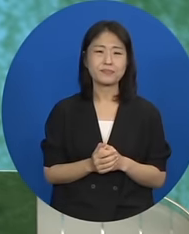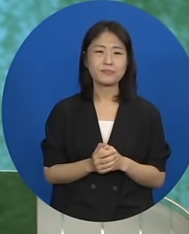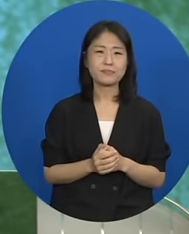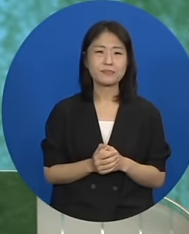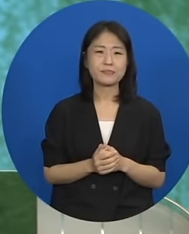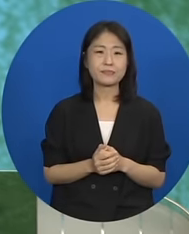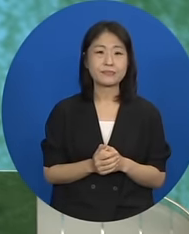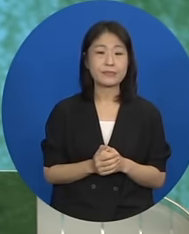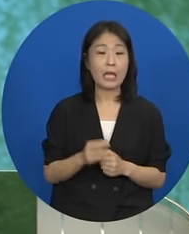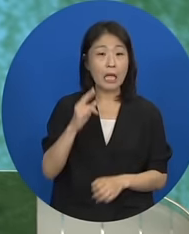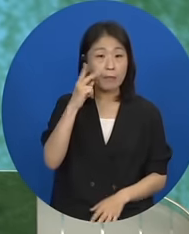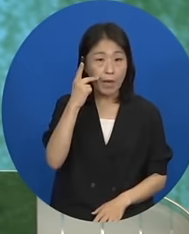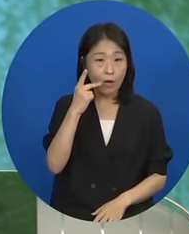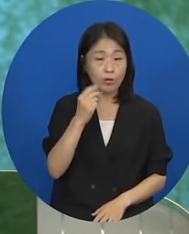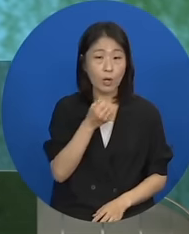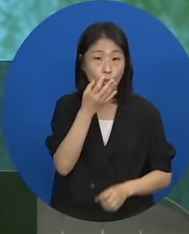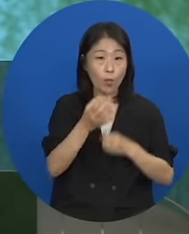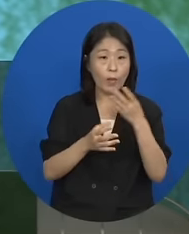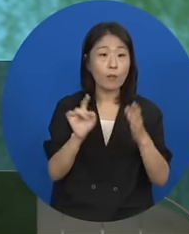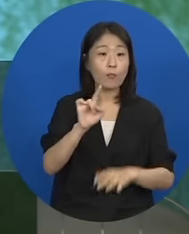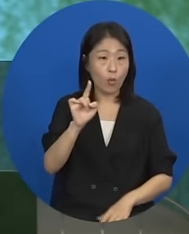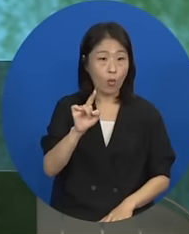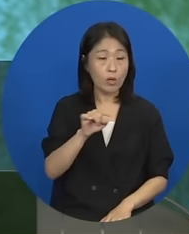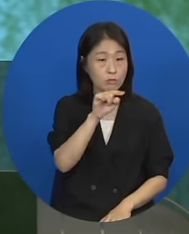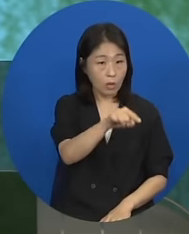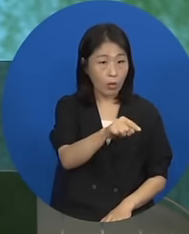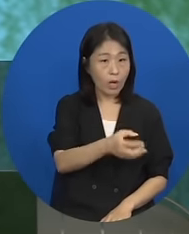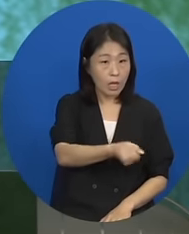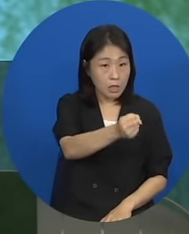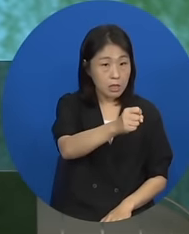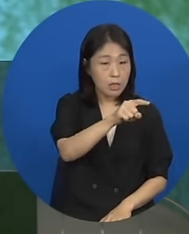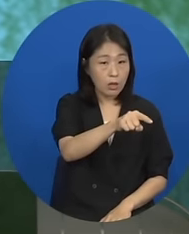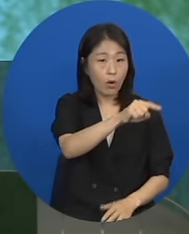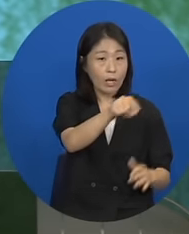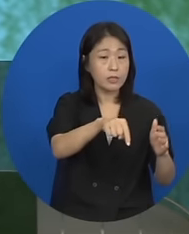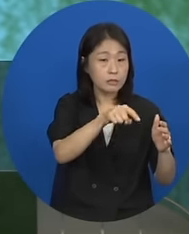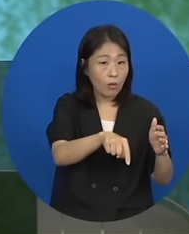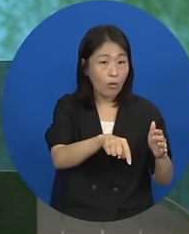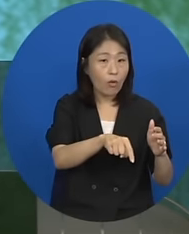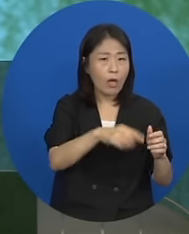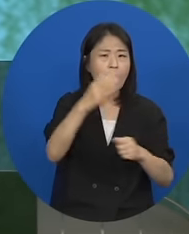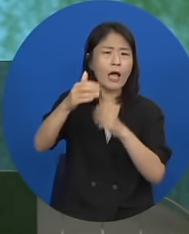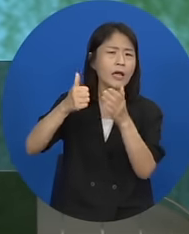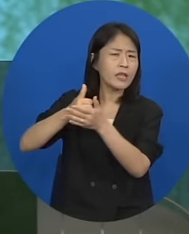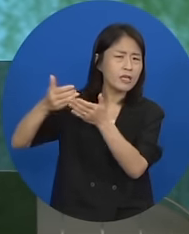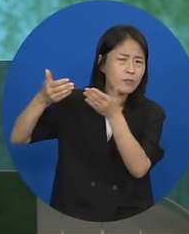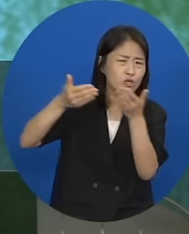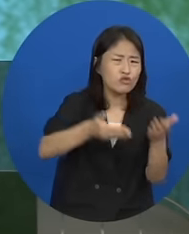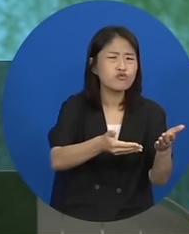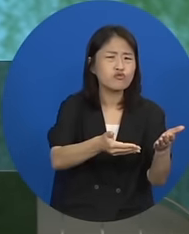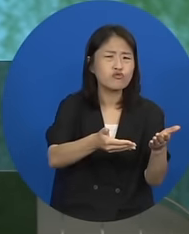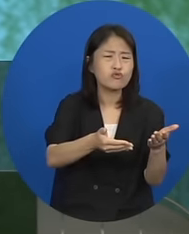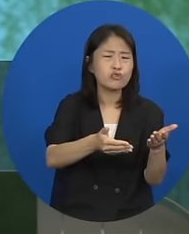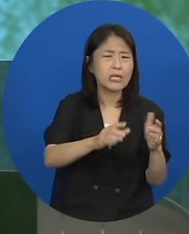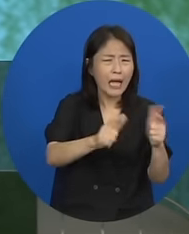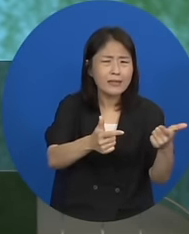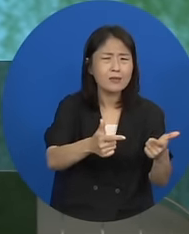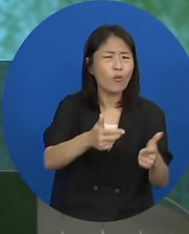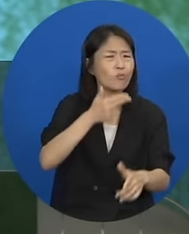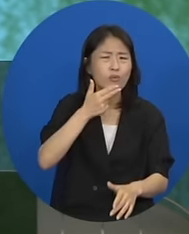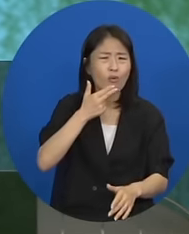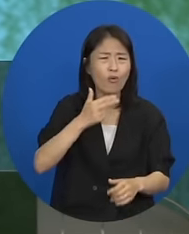고백합니다 고린도전서 4장 7절 이죠 그대가 가지고 있는 것 가운데서 받아서 가지지 않은 것이 무엇이